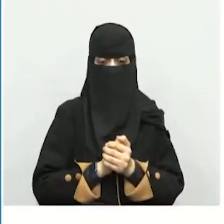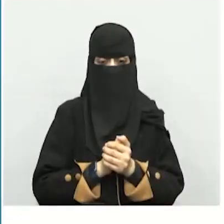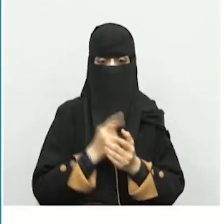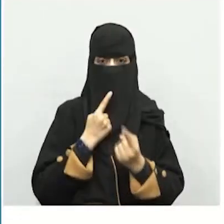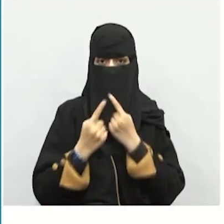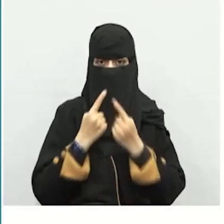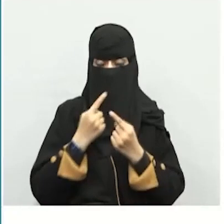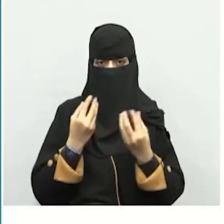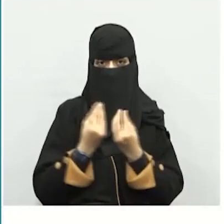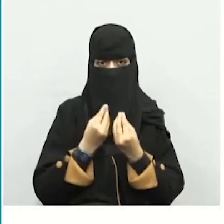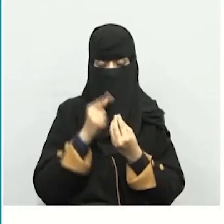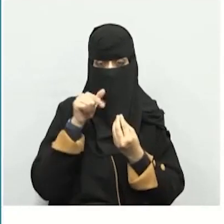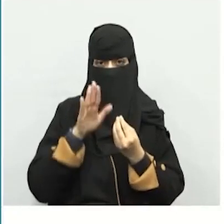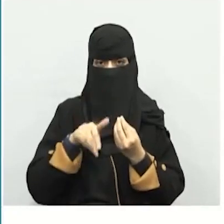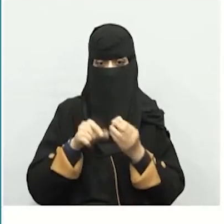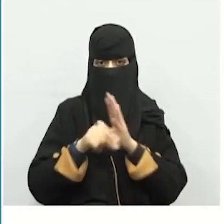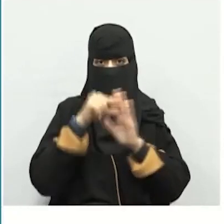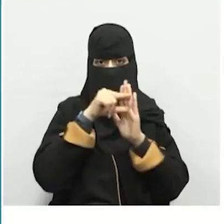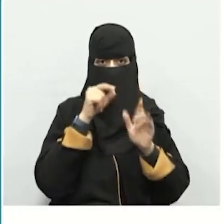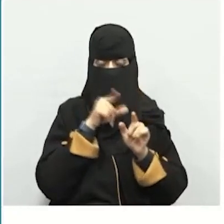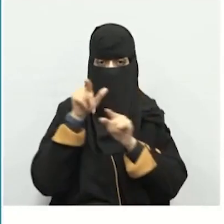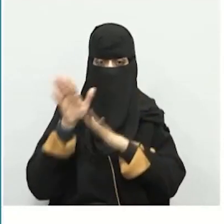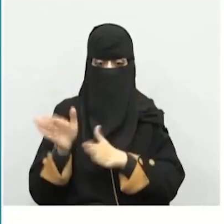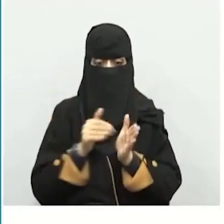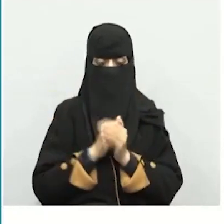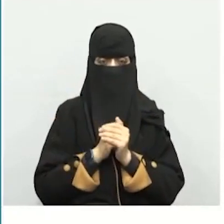ناقشنا طلابي وطالباتي في درسنا المحاور التالية: